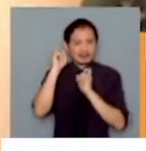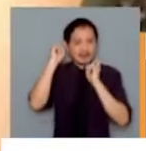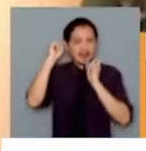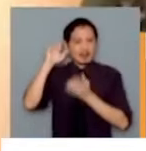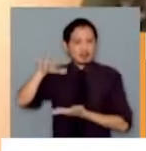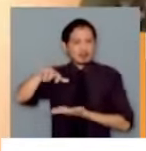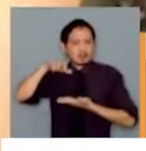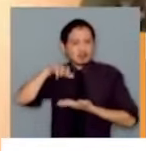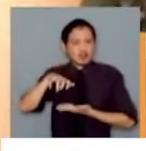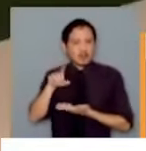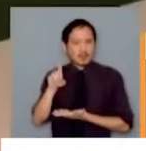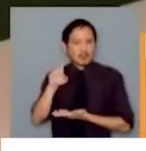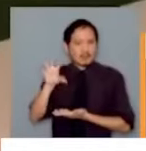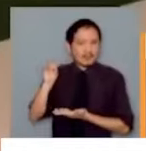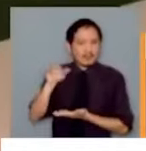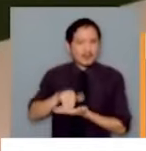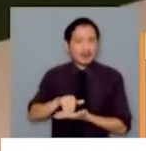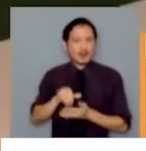Magtiwala.